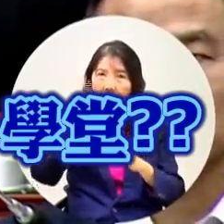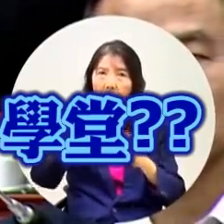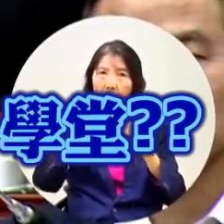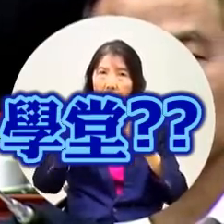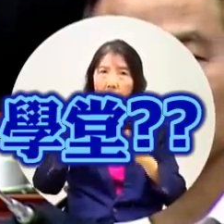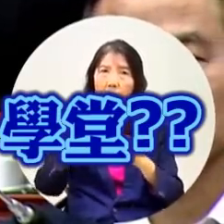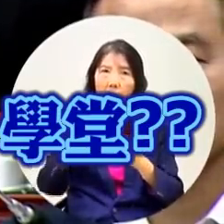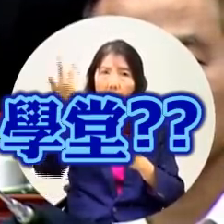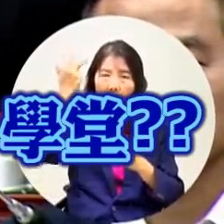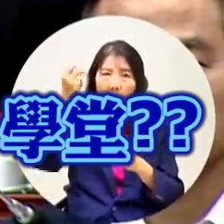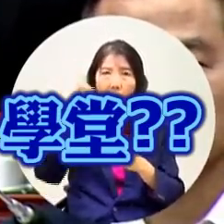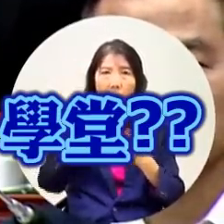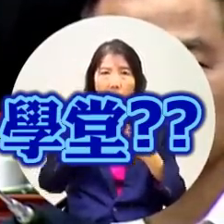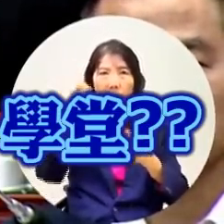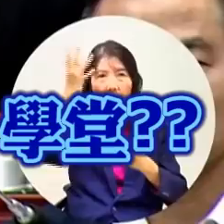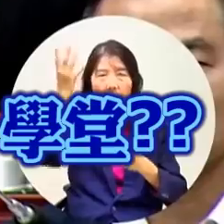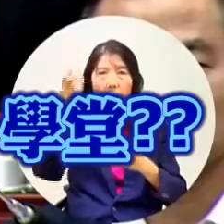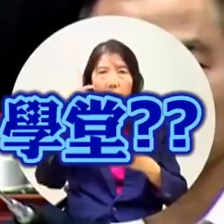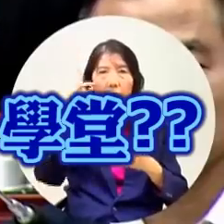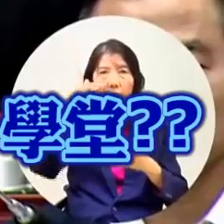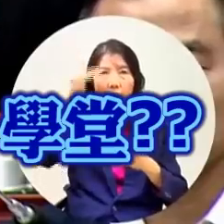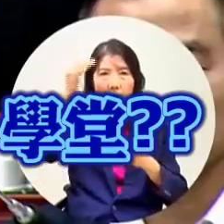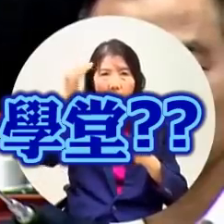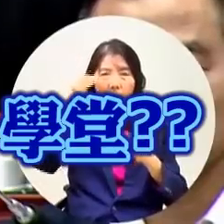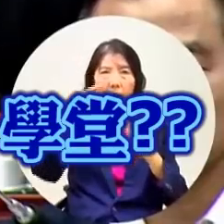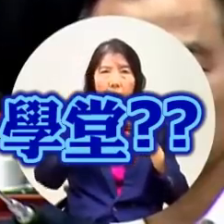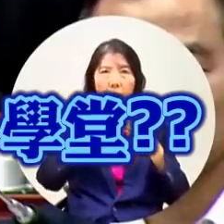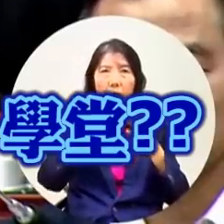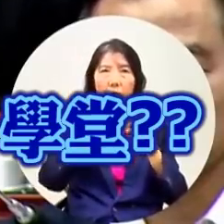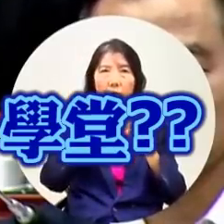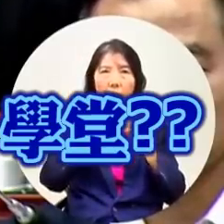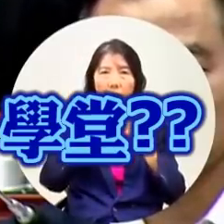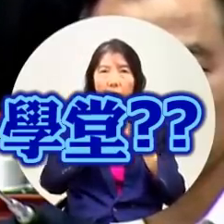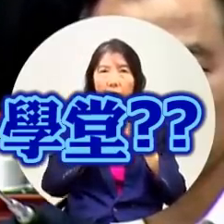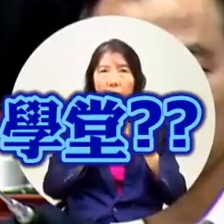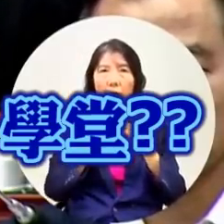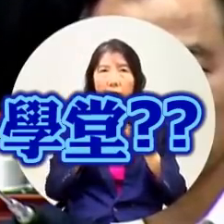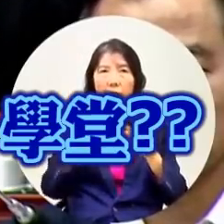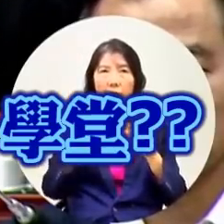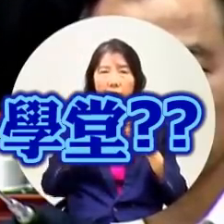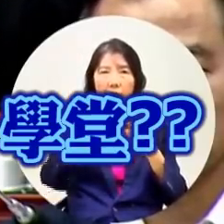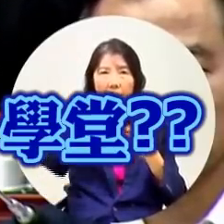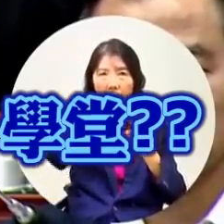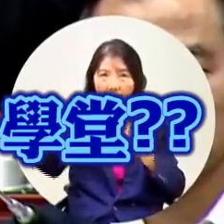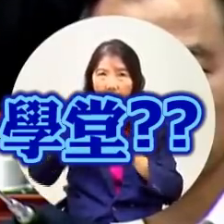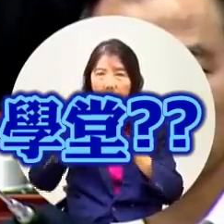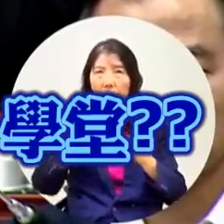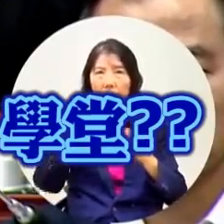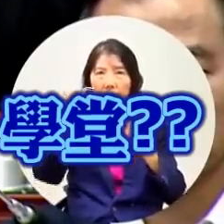拜已经把公安局高主秘调到议会来，但是康议员跟高议员